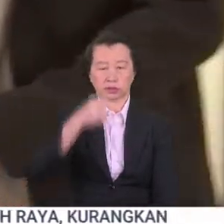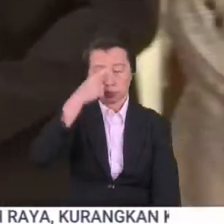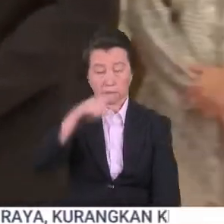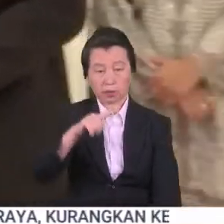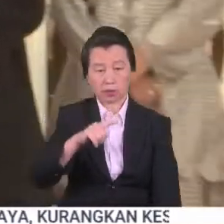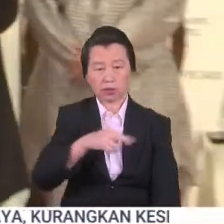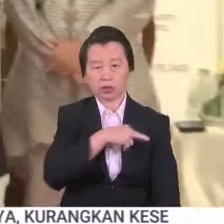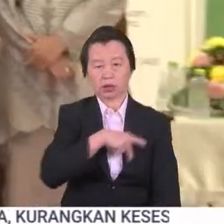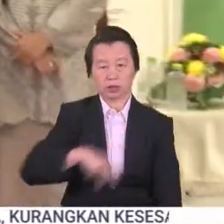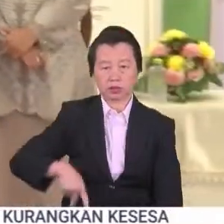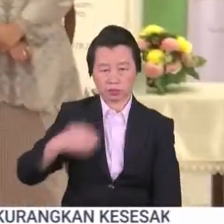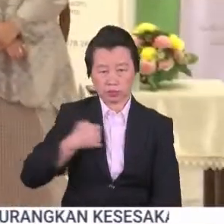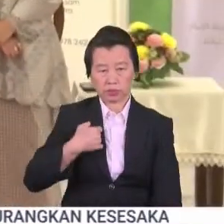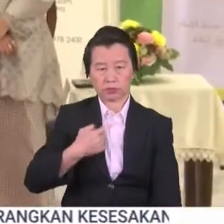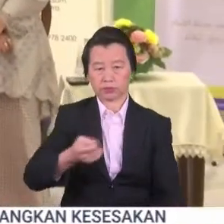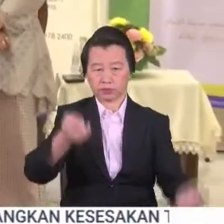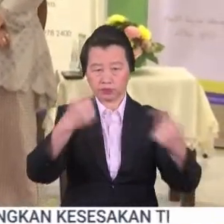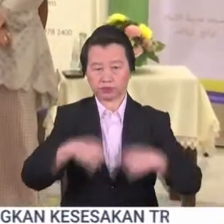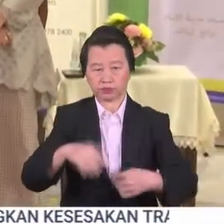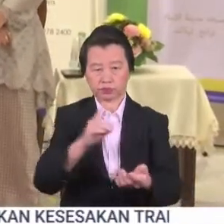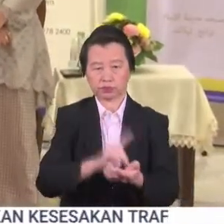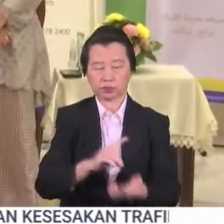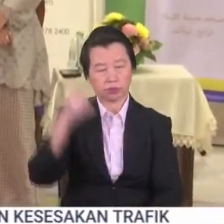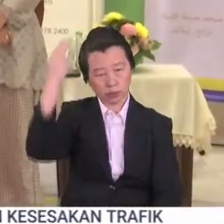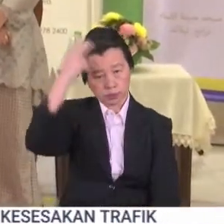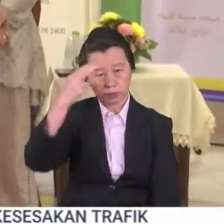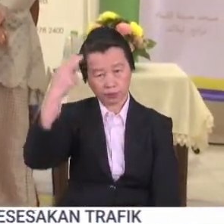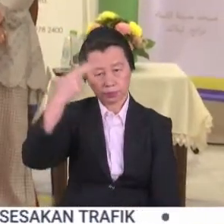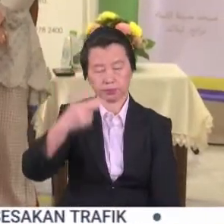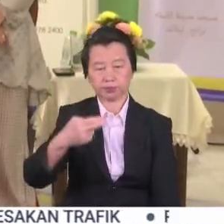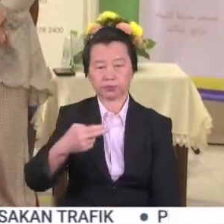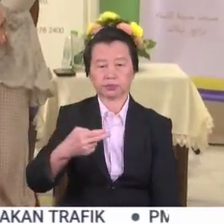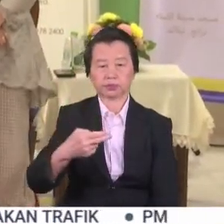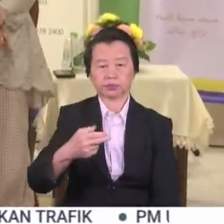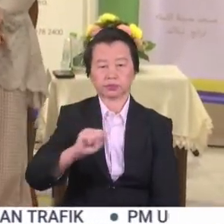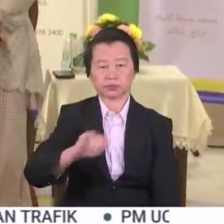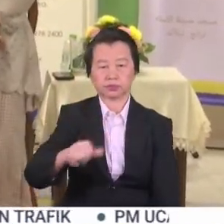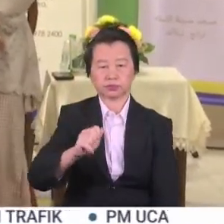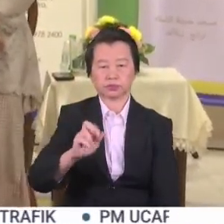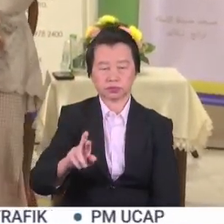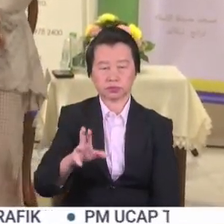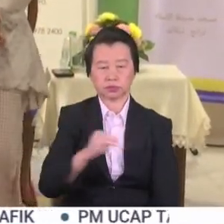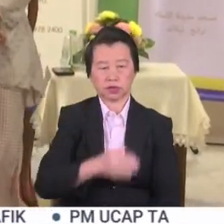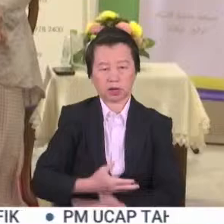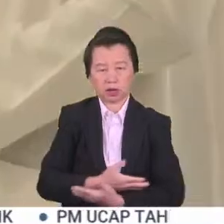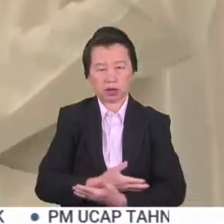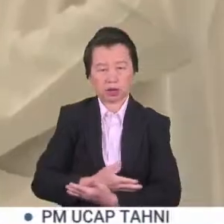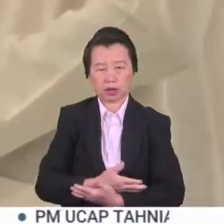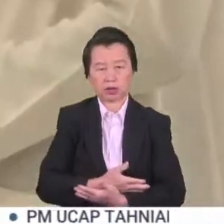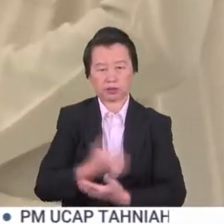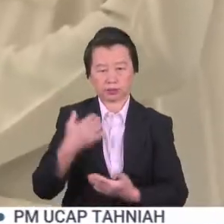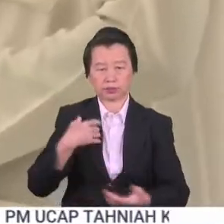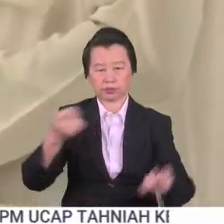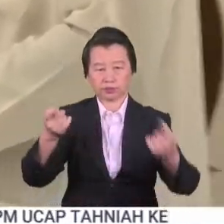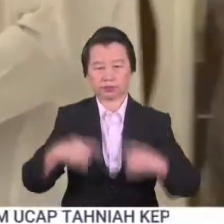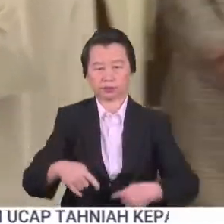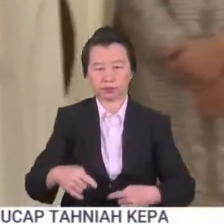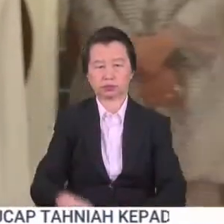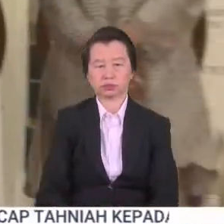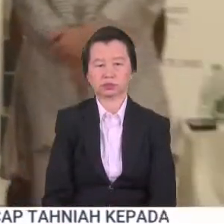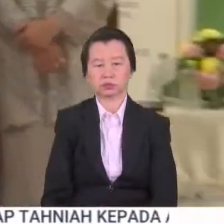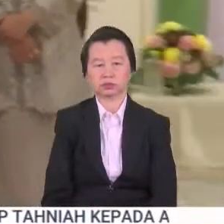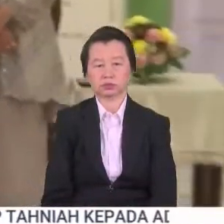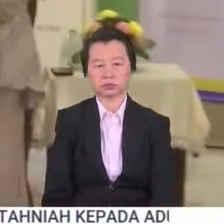Raja Puan muda Perlis tuanku Dr Hajah Lailatul shahrin Akasah Khalil dan anak Baginda Sharifah Farah